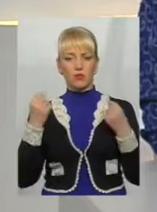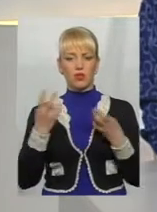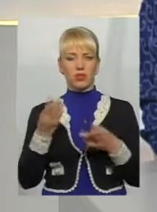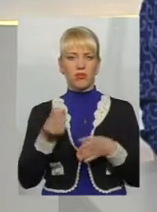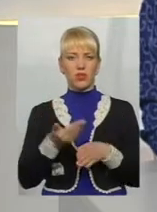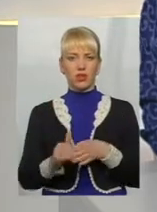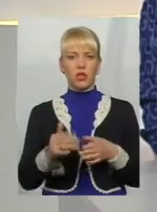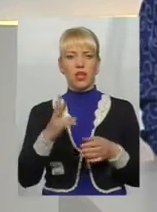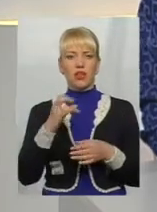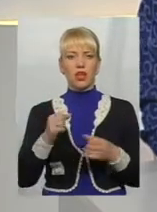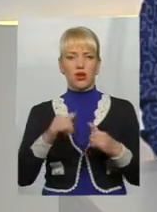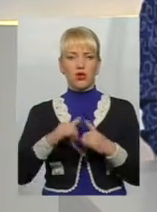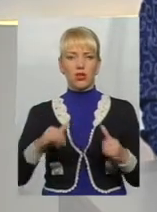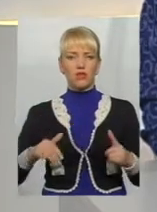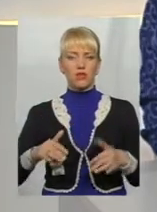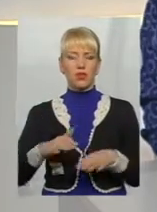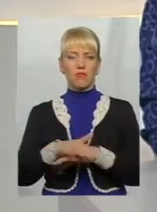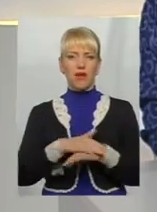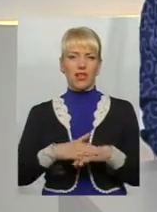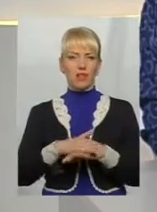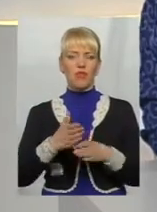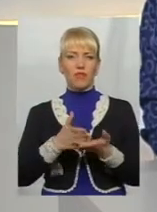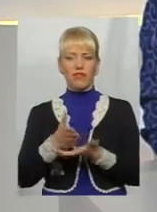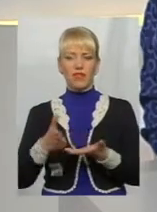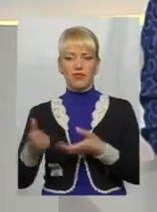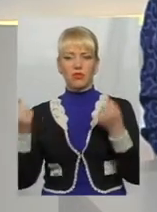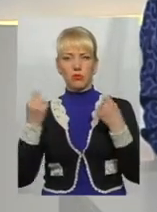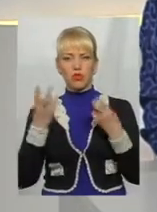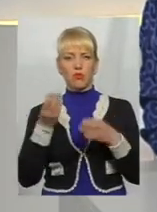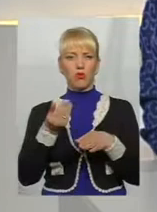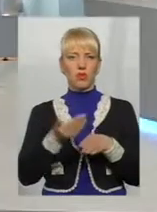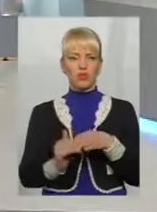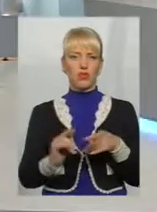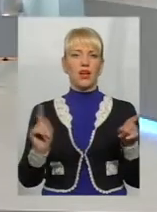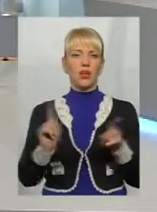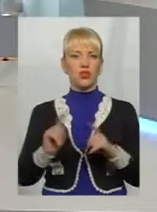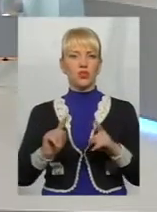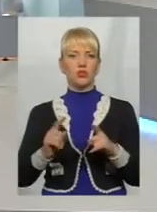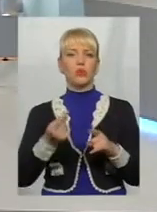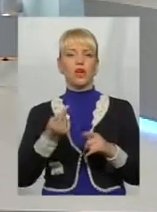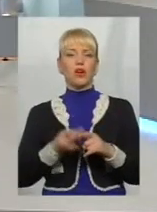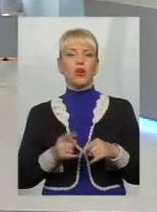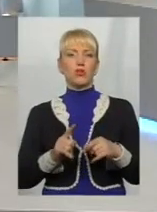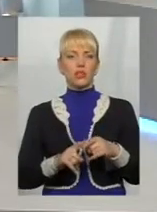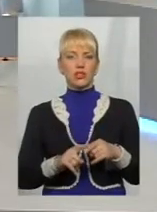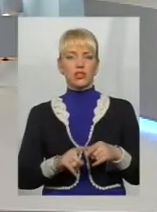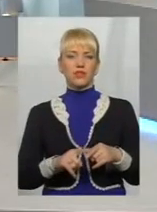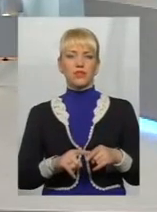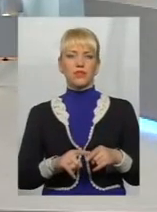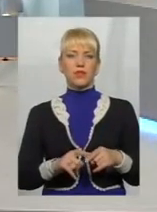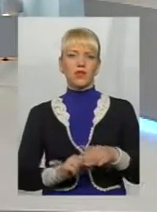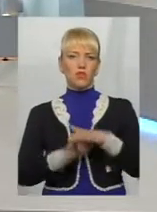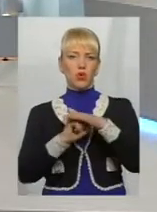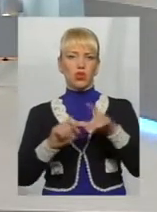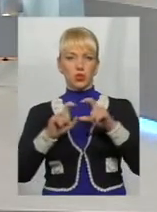На розвиток масових видів спорту необхідно виділяти гроші? На те, аби в тій чи опорній школі,